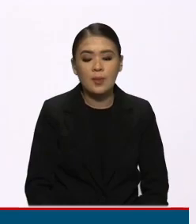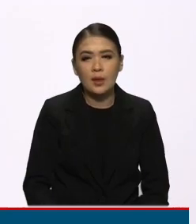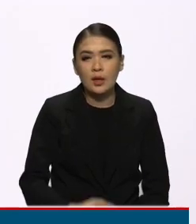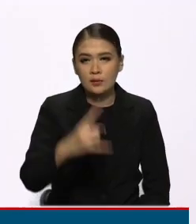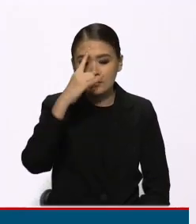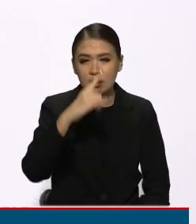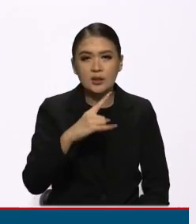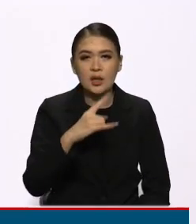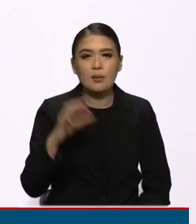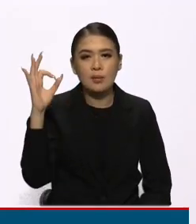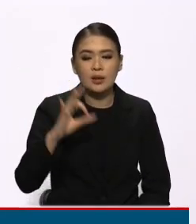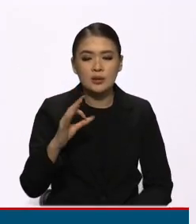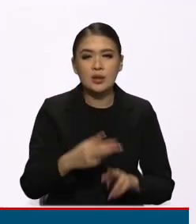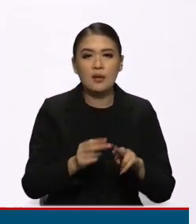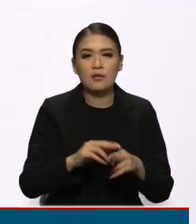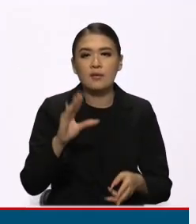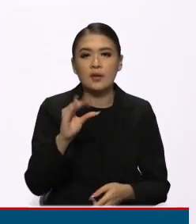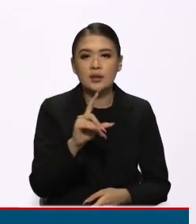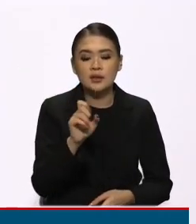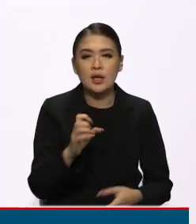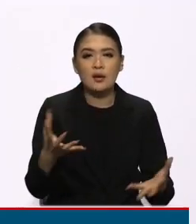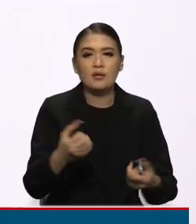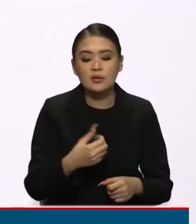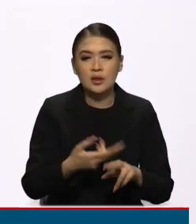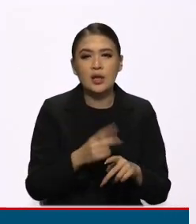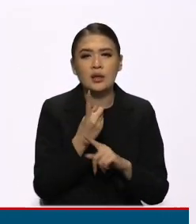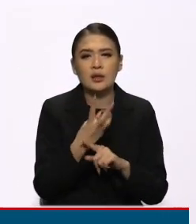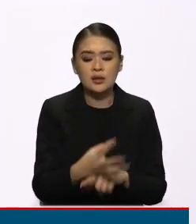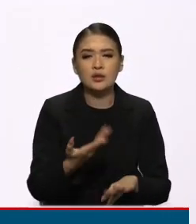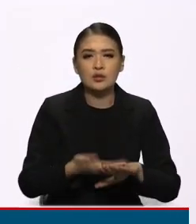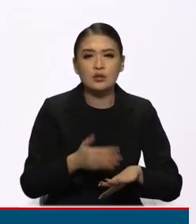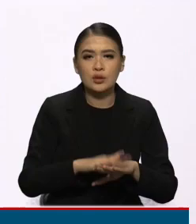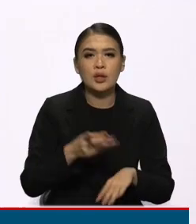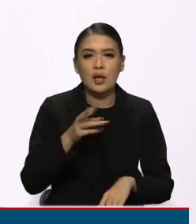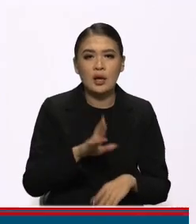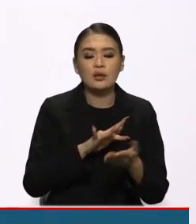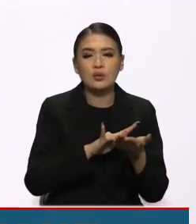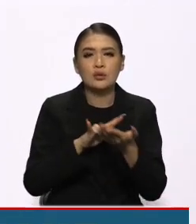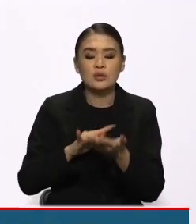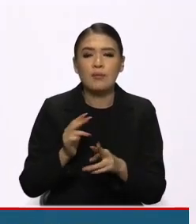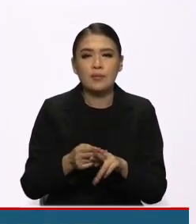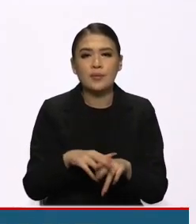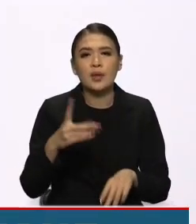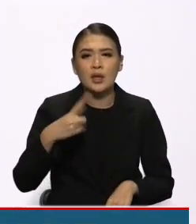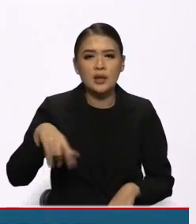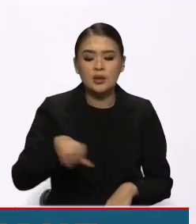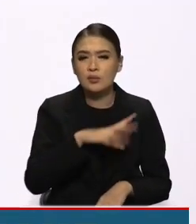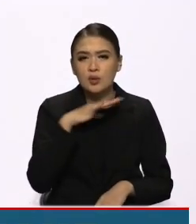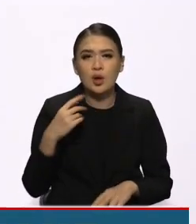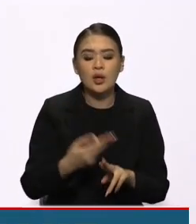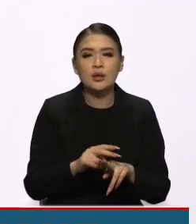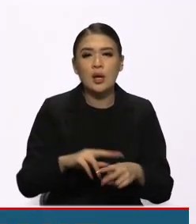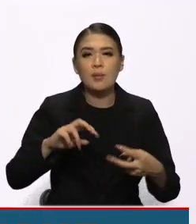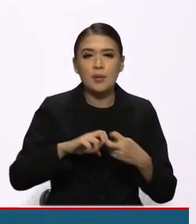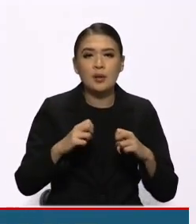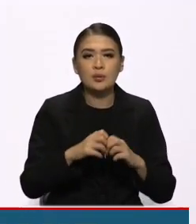В Казахстане процесс получения визы по прибытию сопряжен с несколькими сложностями для туристов. Он занимает несколько недель. Это создает определенные